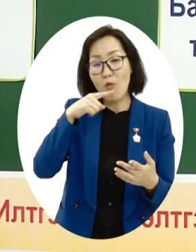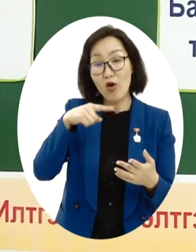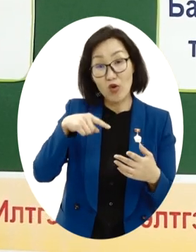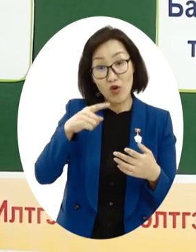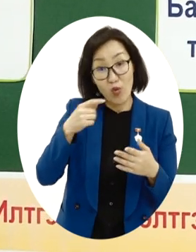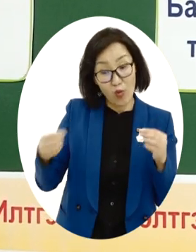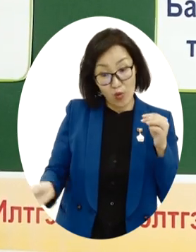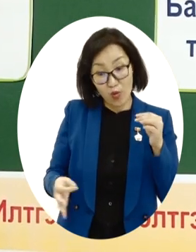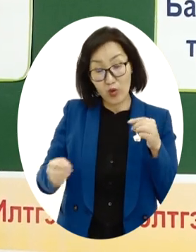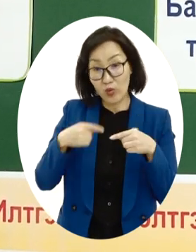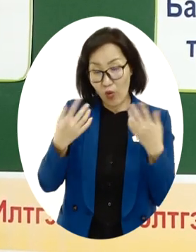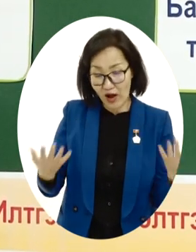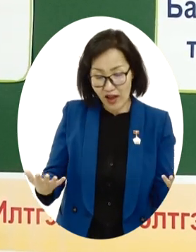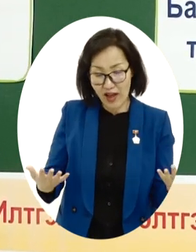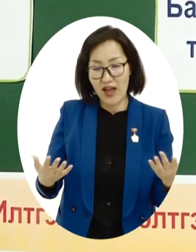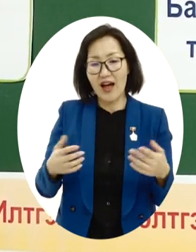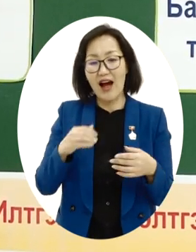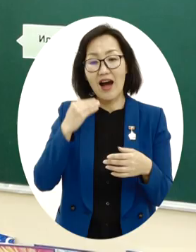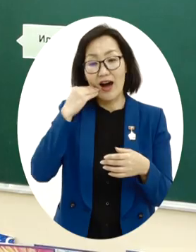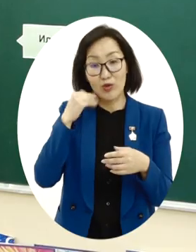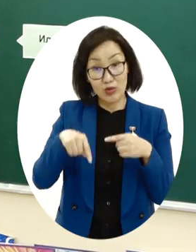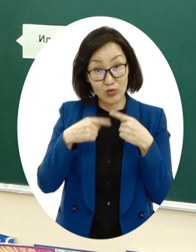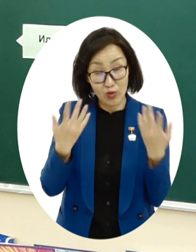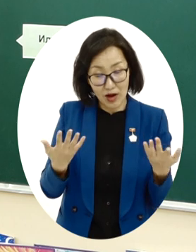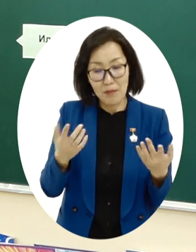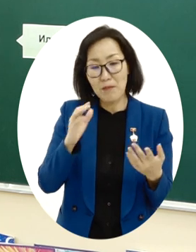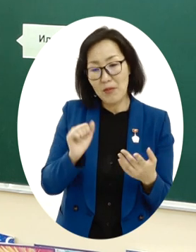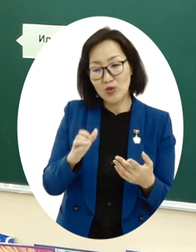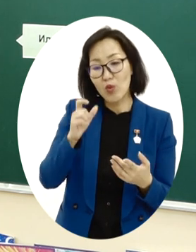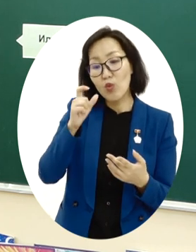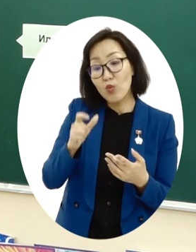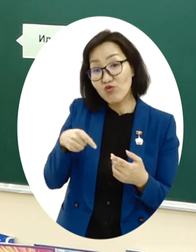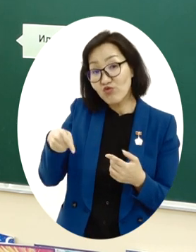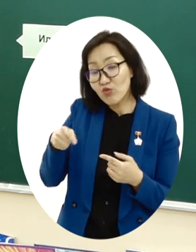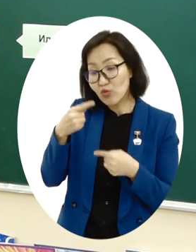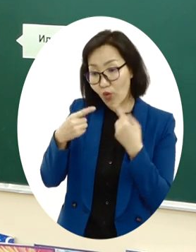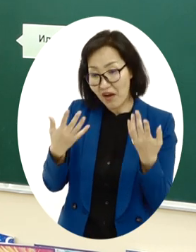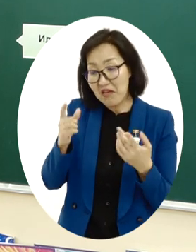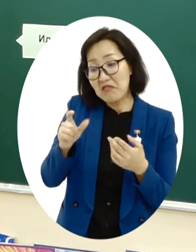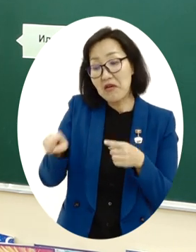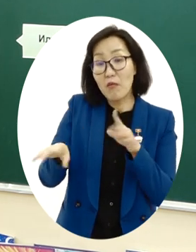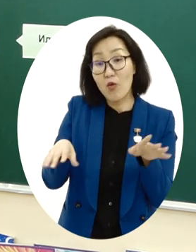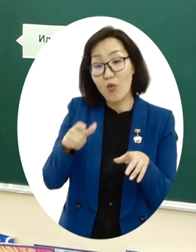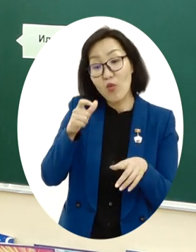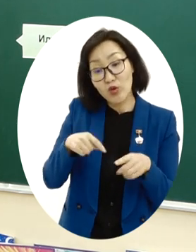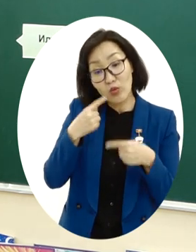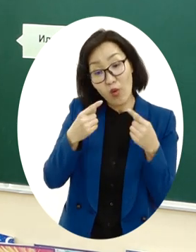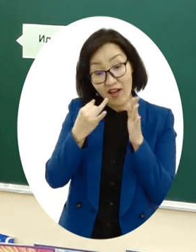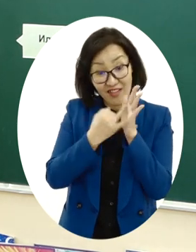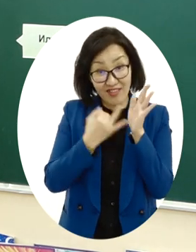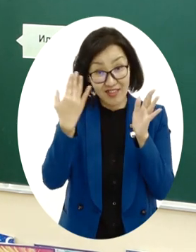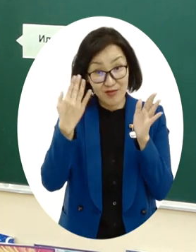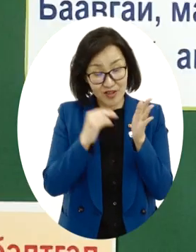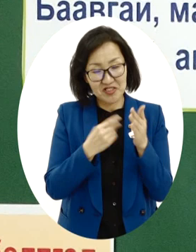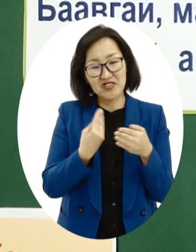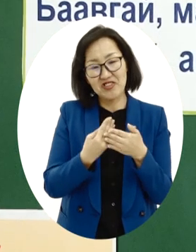тухай, ааруулны тухай байж болно гэж байна. Мөн хүний тухай, хин нэгэн хүний тухай илтгэл бичгэж байгаа